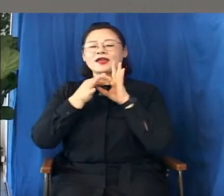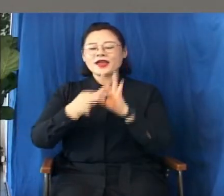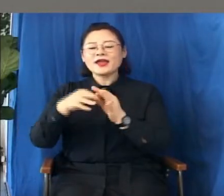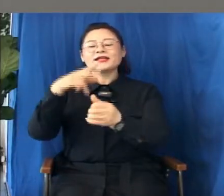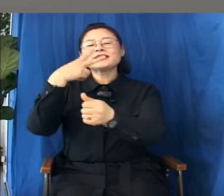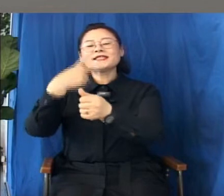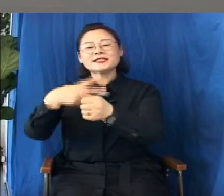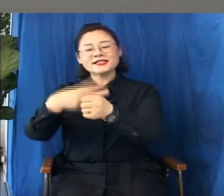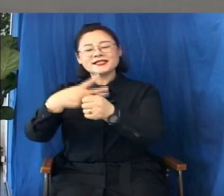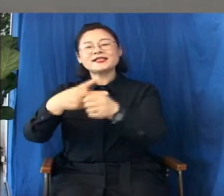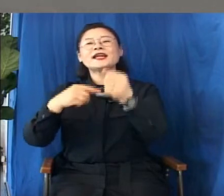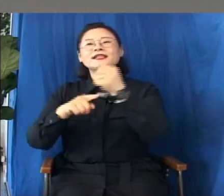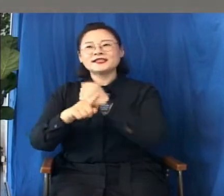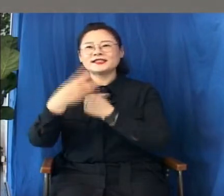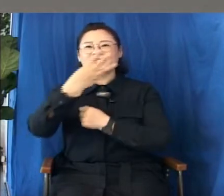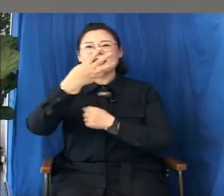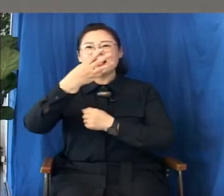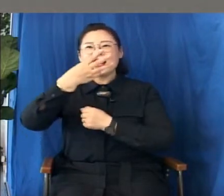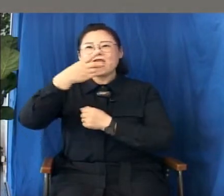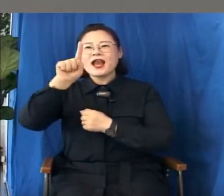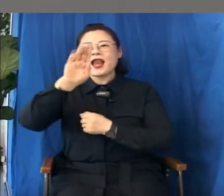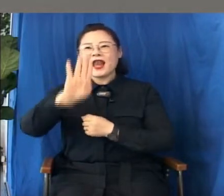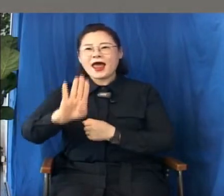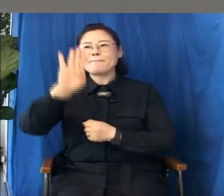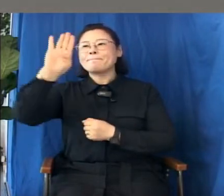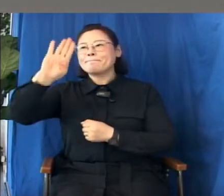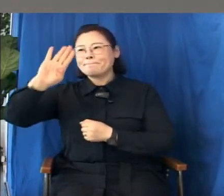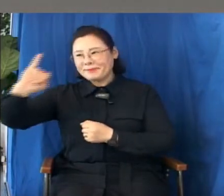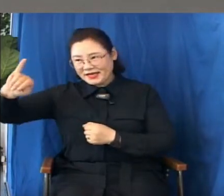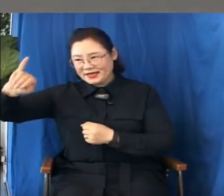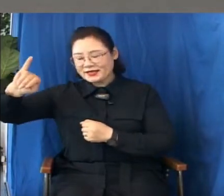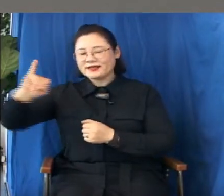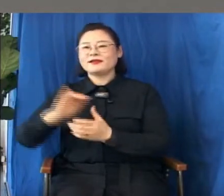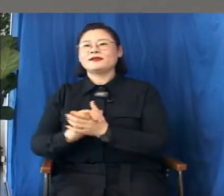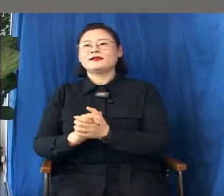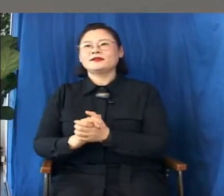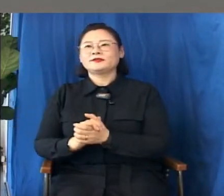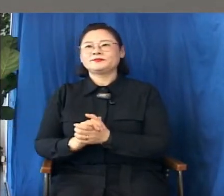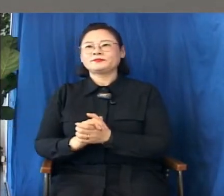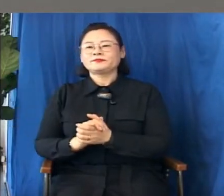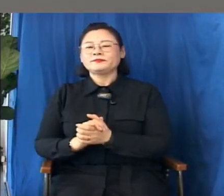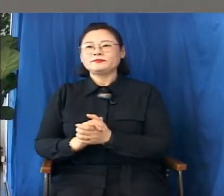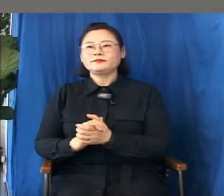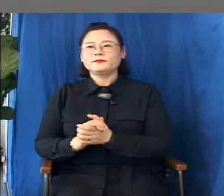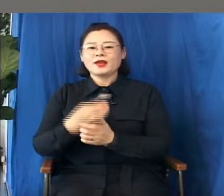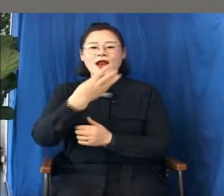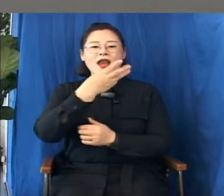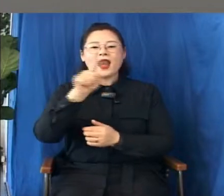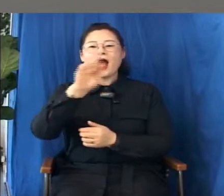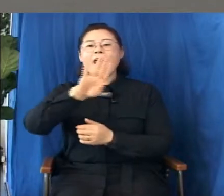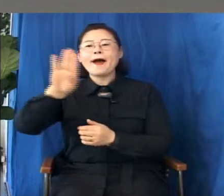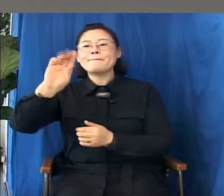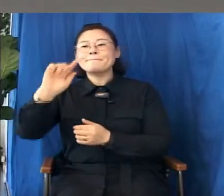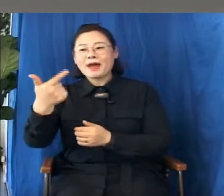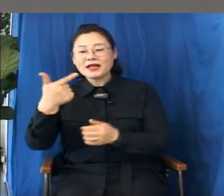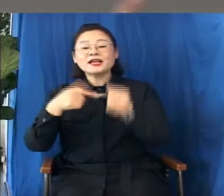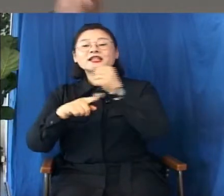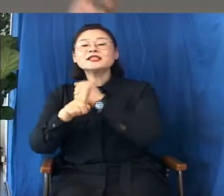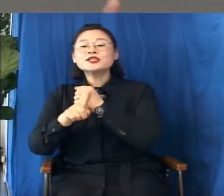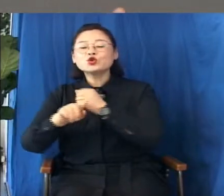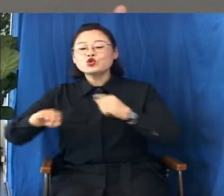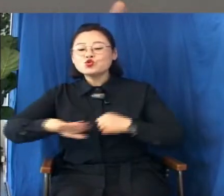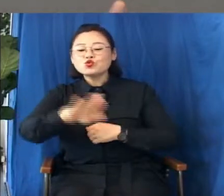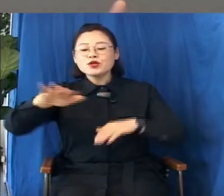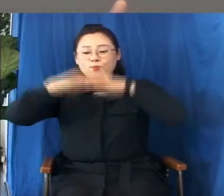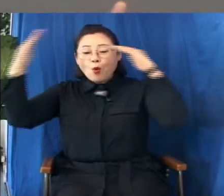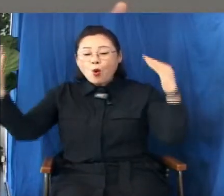것은 랍비가 있지 않습니까? 랍비. 그런데 이 라반이라고 하는 것은 우리 모두의